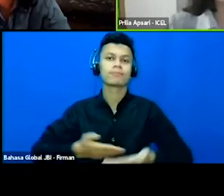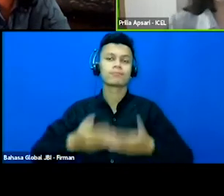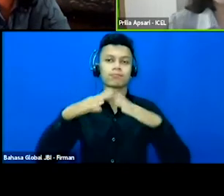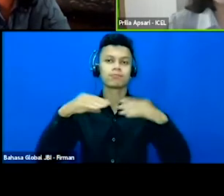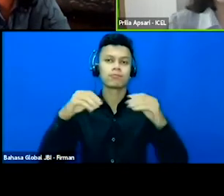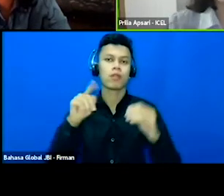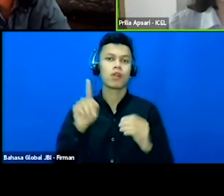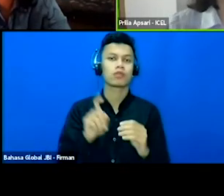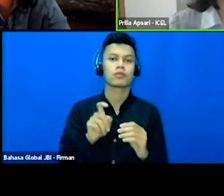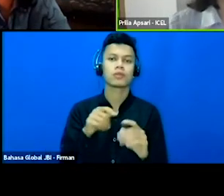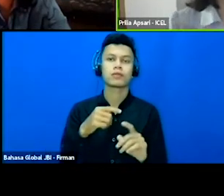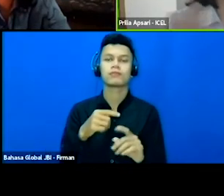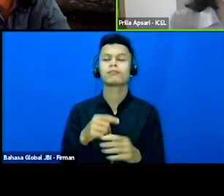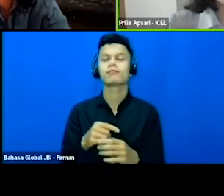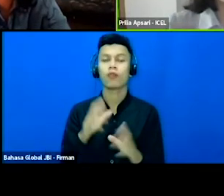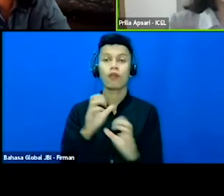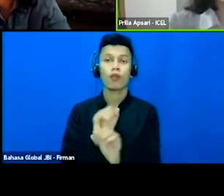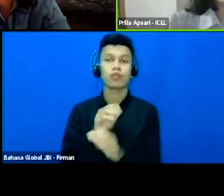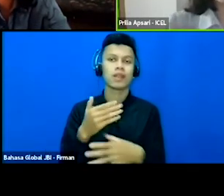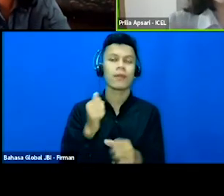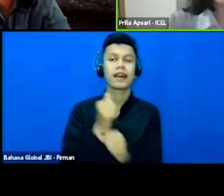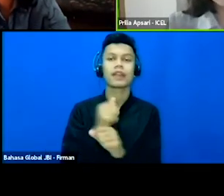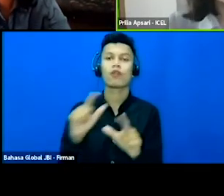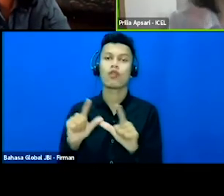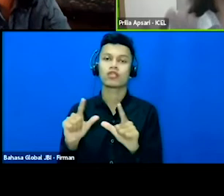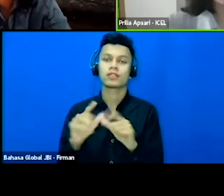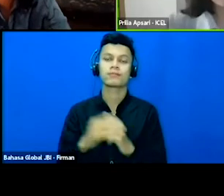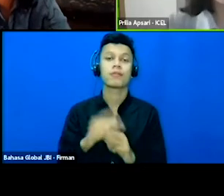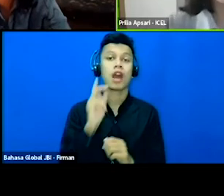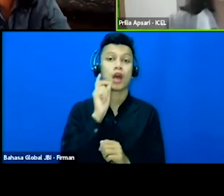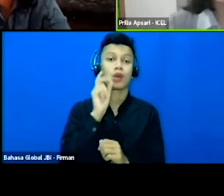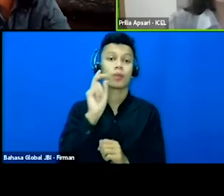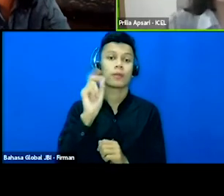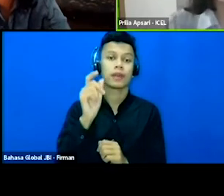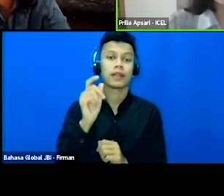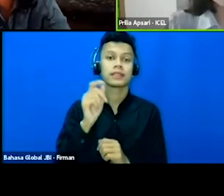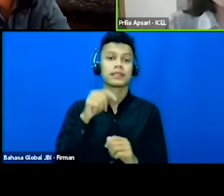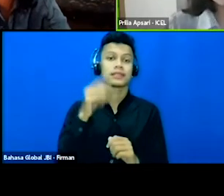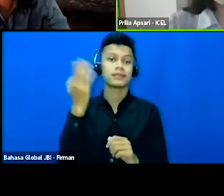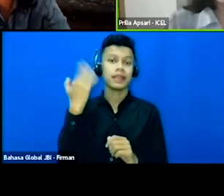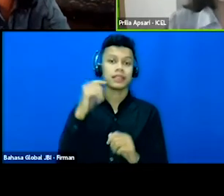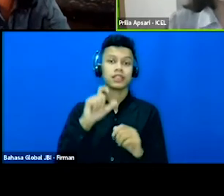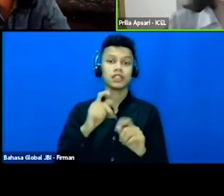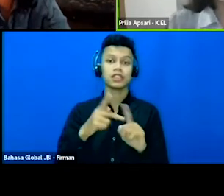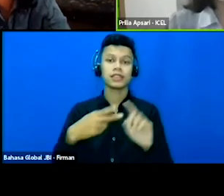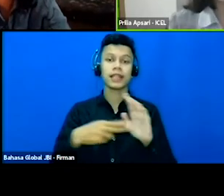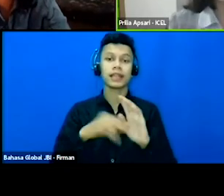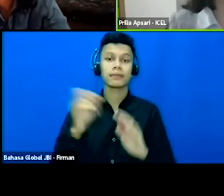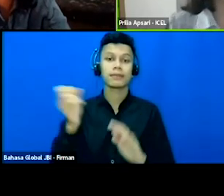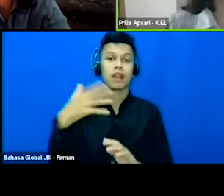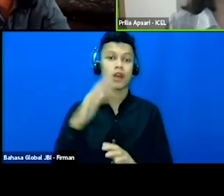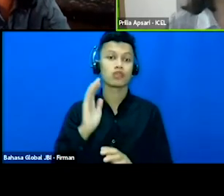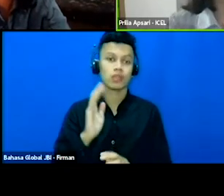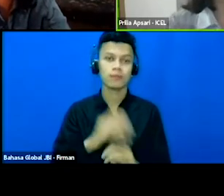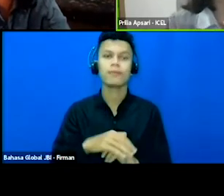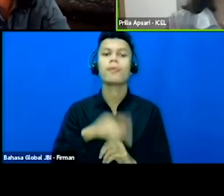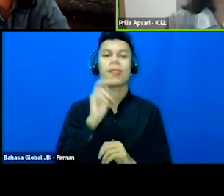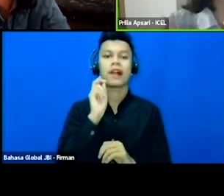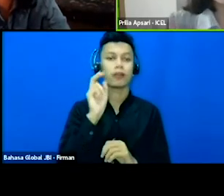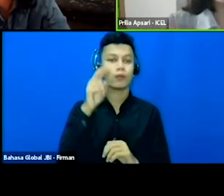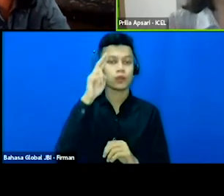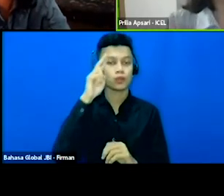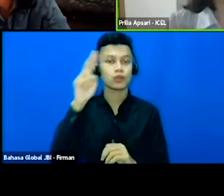berfokus pada graduation dan dari rekomendasi Kak dari rekomendasi disebutkan oleh bakteri rekomendasi untuk